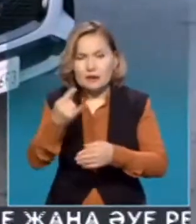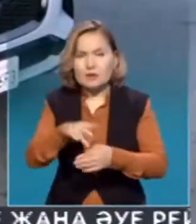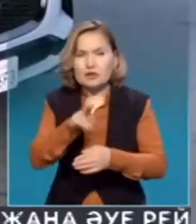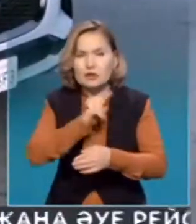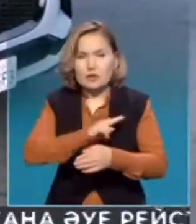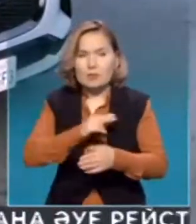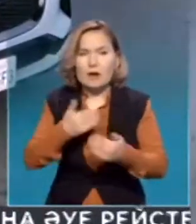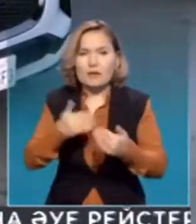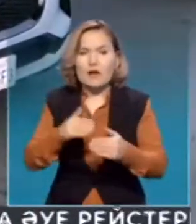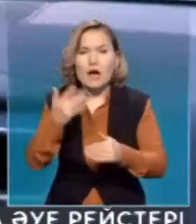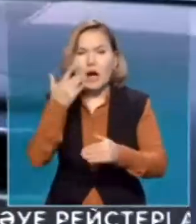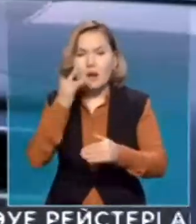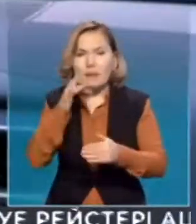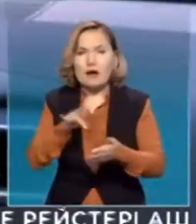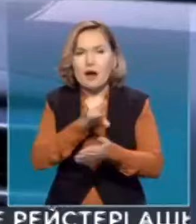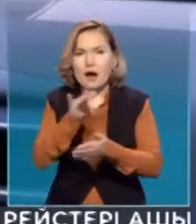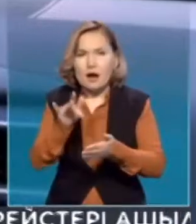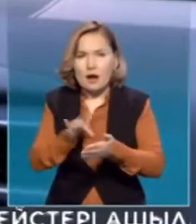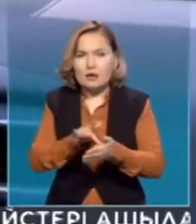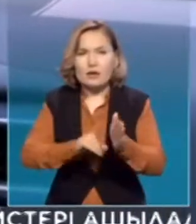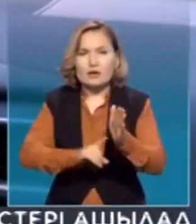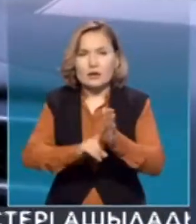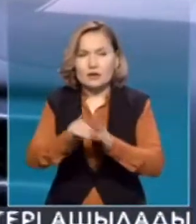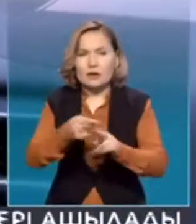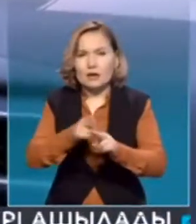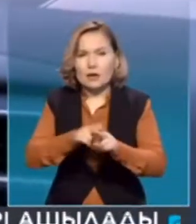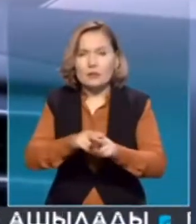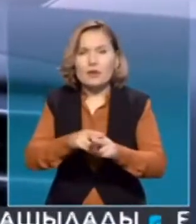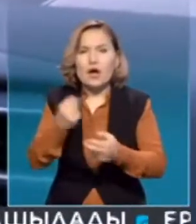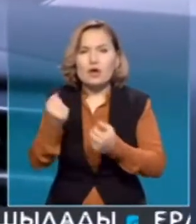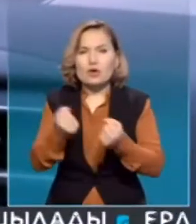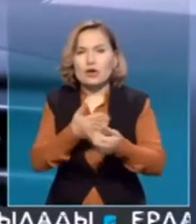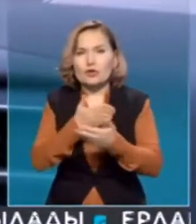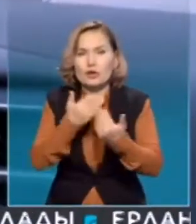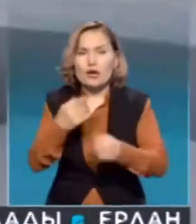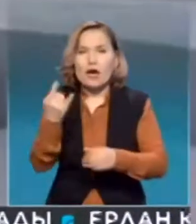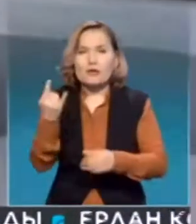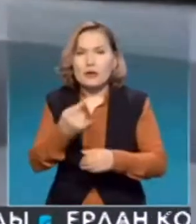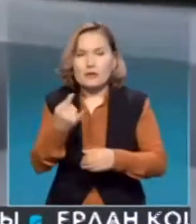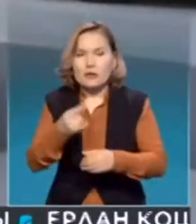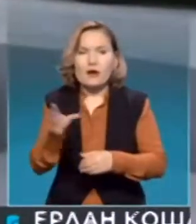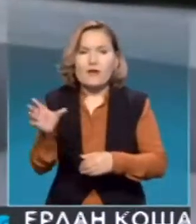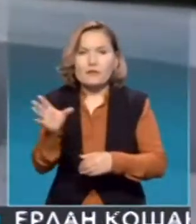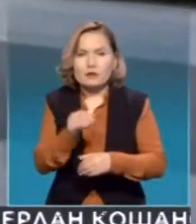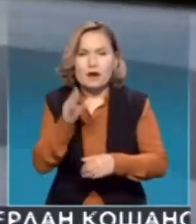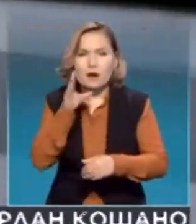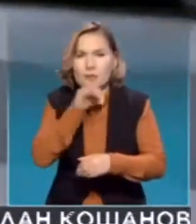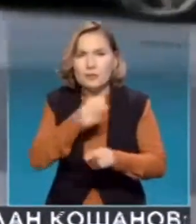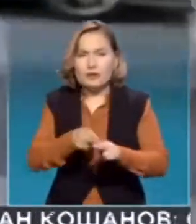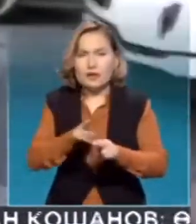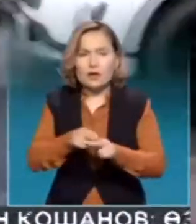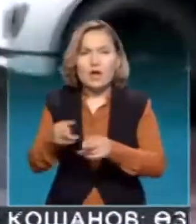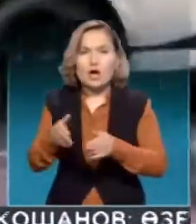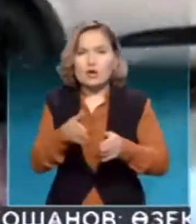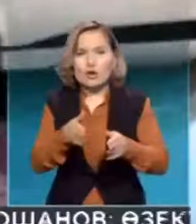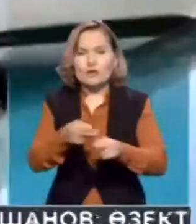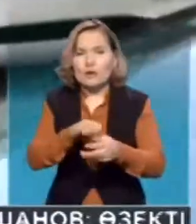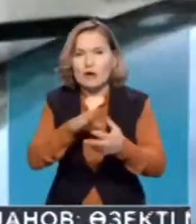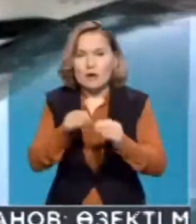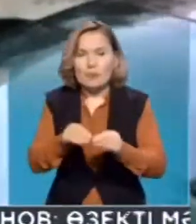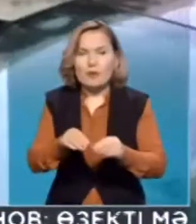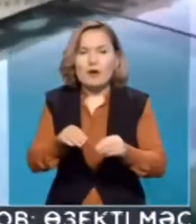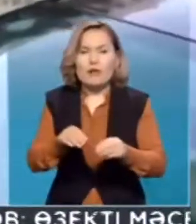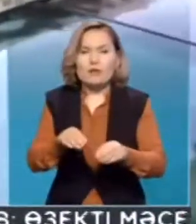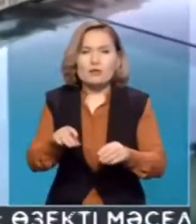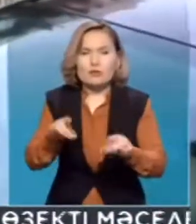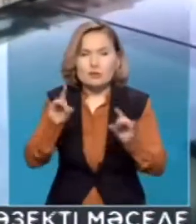алғашқы америкалық қала атанады. Дегенмен жүргізушісіз такси кемшіліктен кенде емес. Мәселен, олар жолда келе жатып, кенеттен